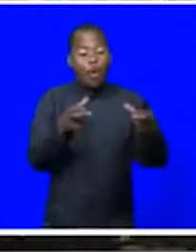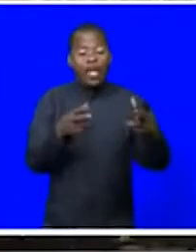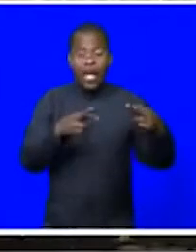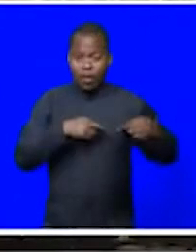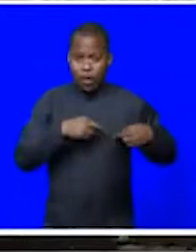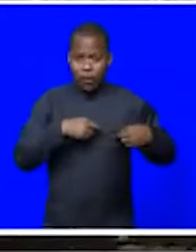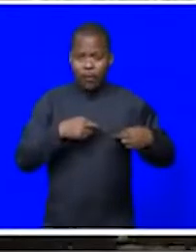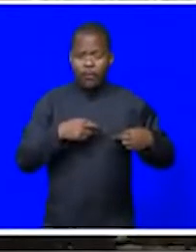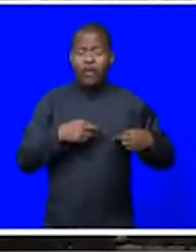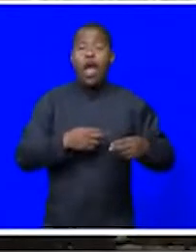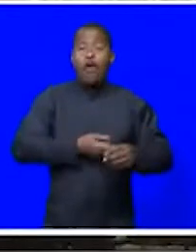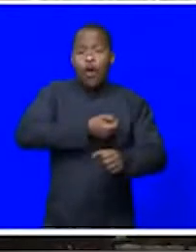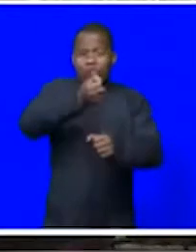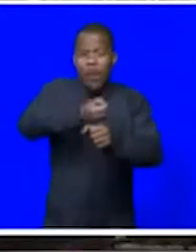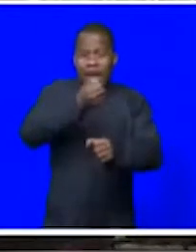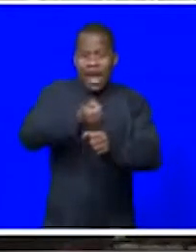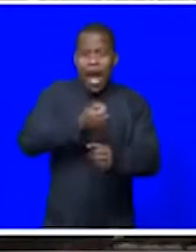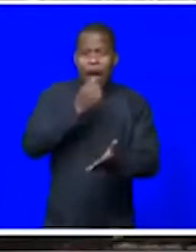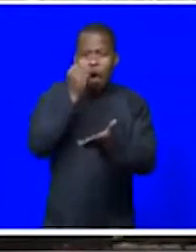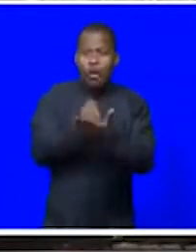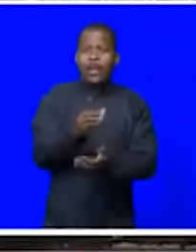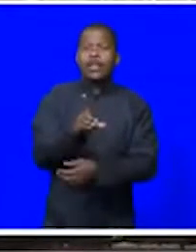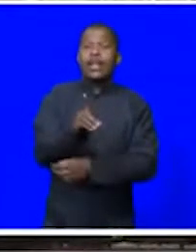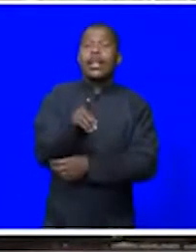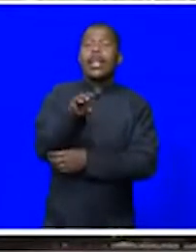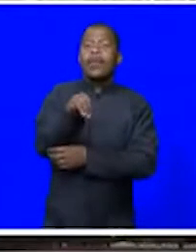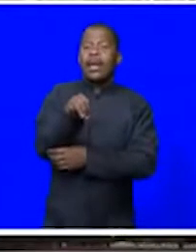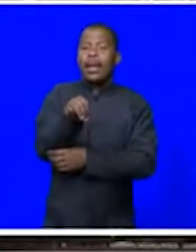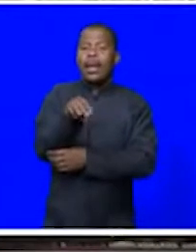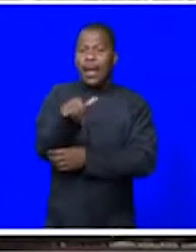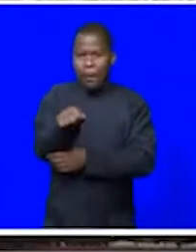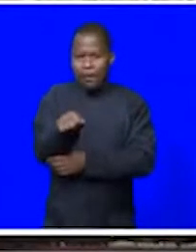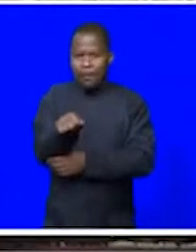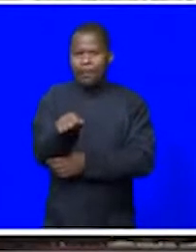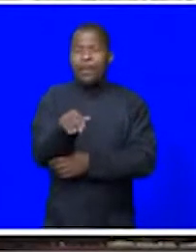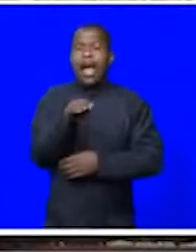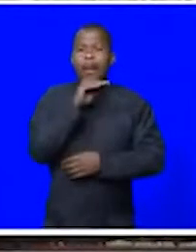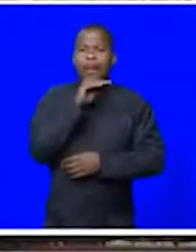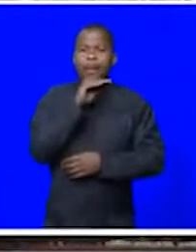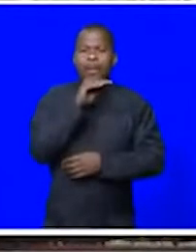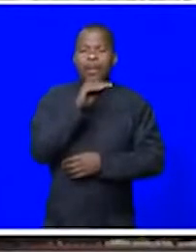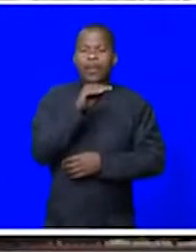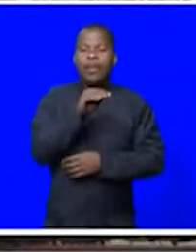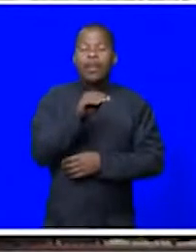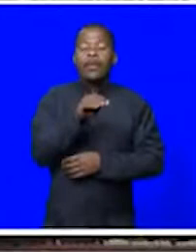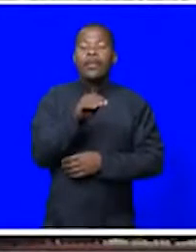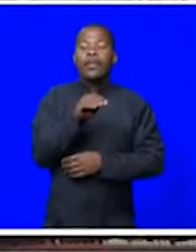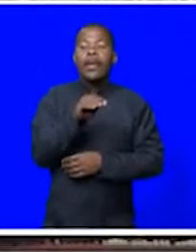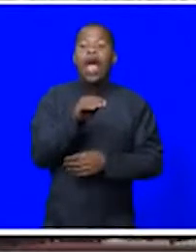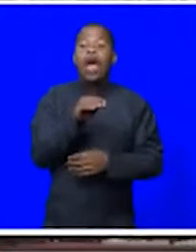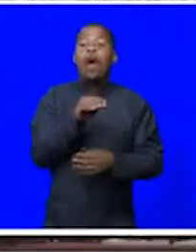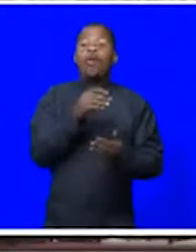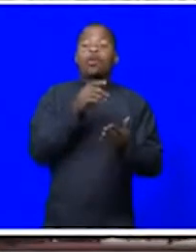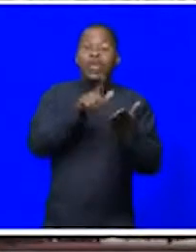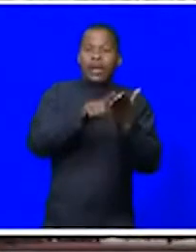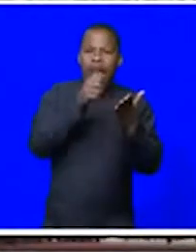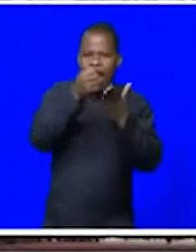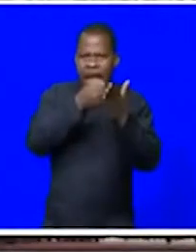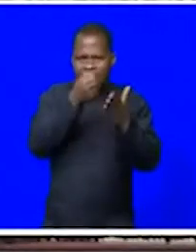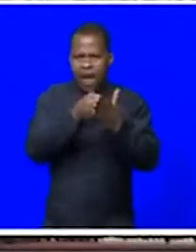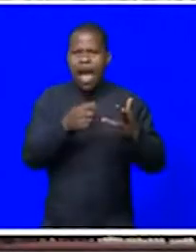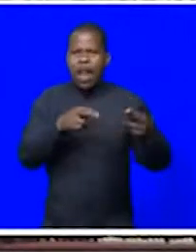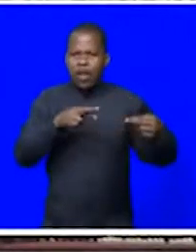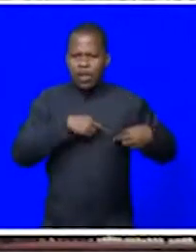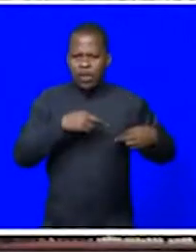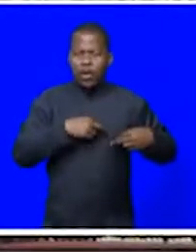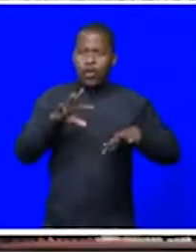leliphini landonankulu endlini yabayesikhulu litawuthatha tincomo mayelana nemthetho losakhankanywa wetekuthathana i-Marriage Bill